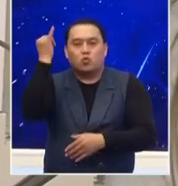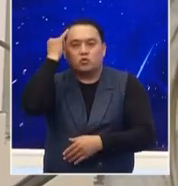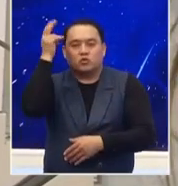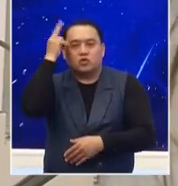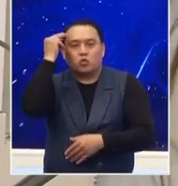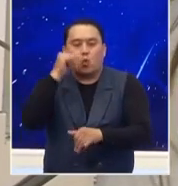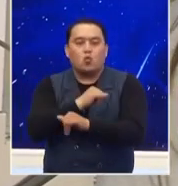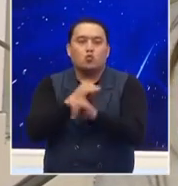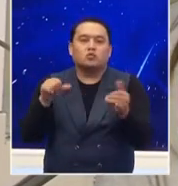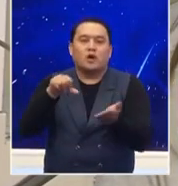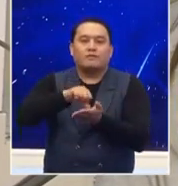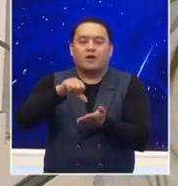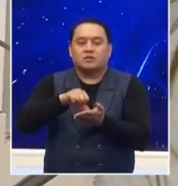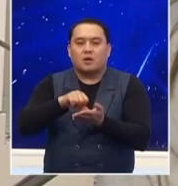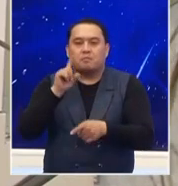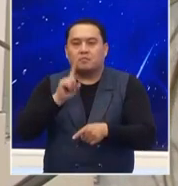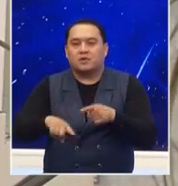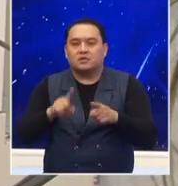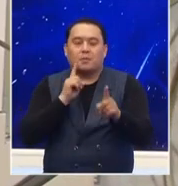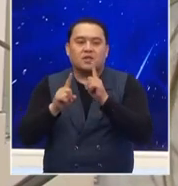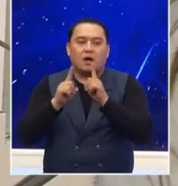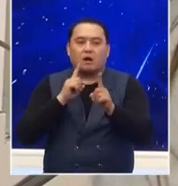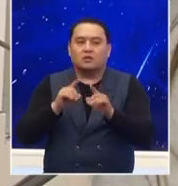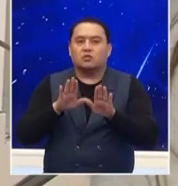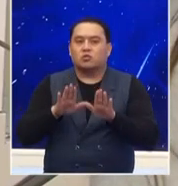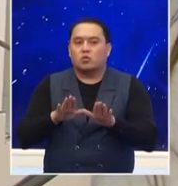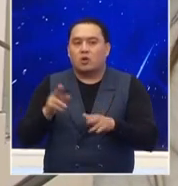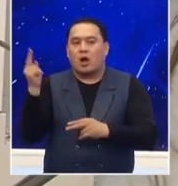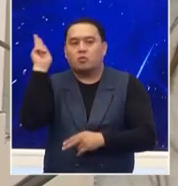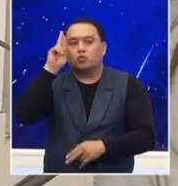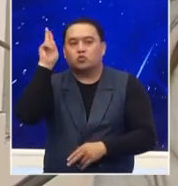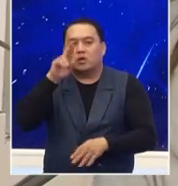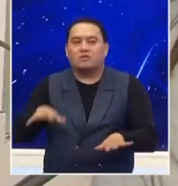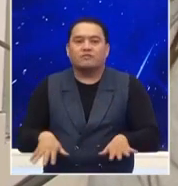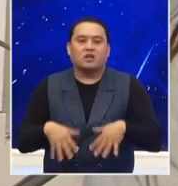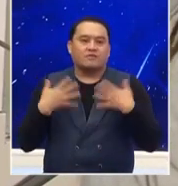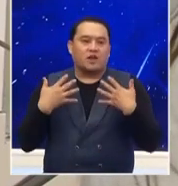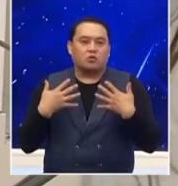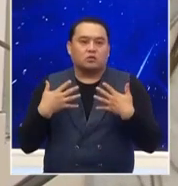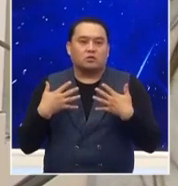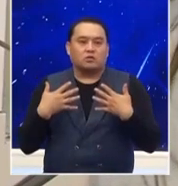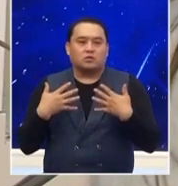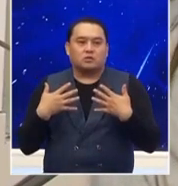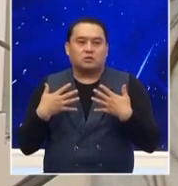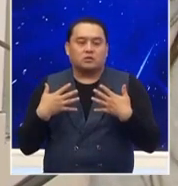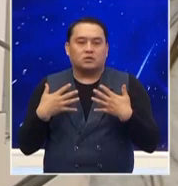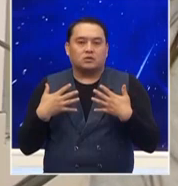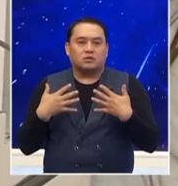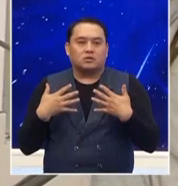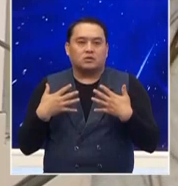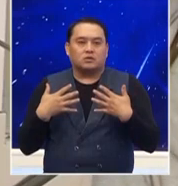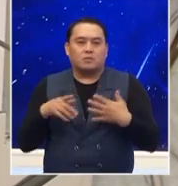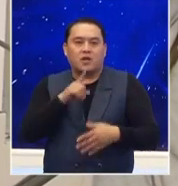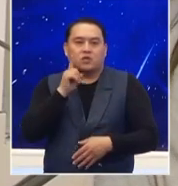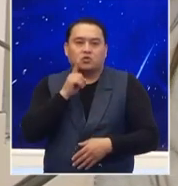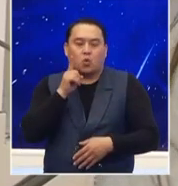разы. Подобные семинары, они не только обучают, но и вдохновляют детей,